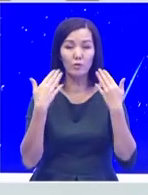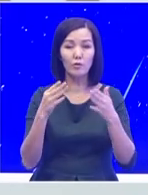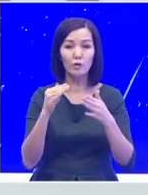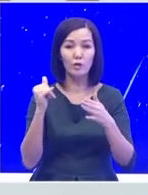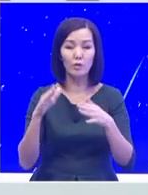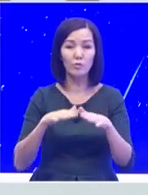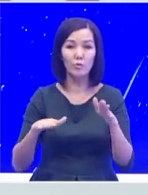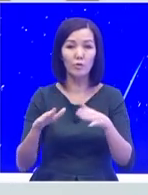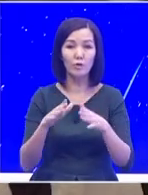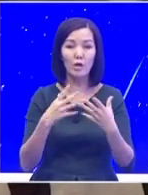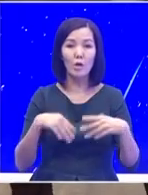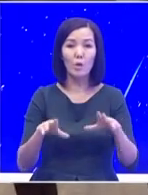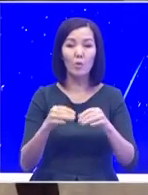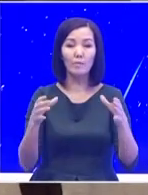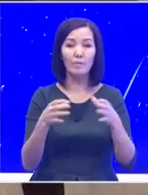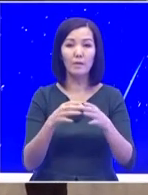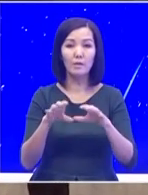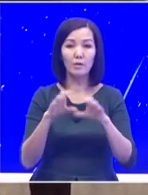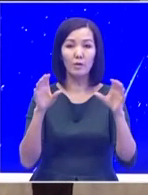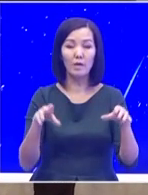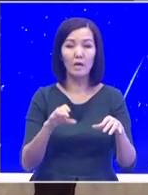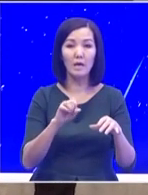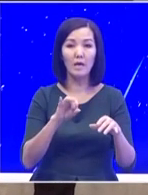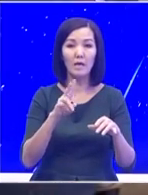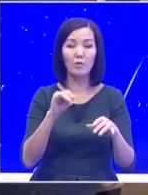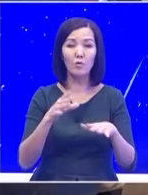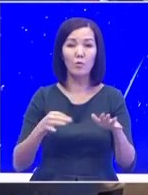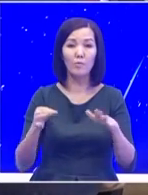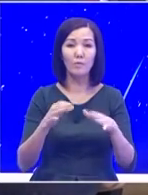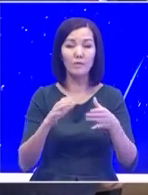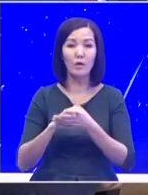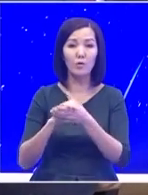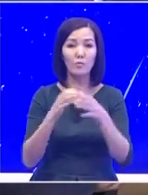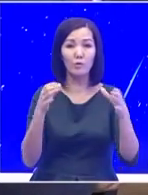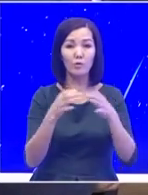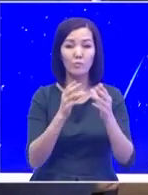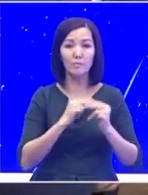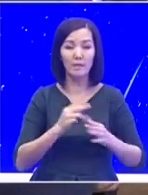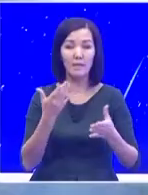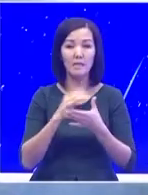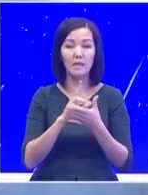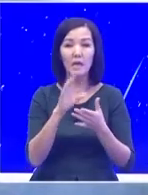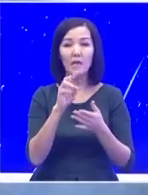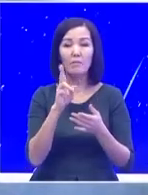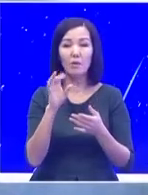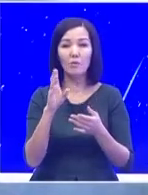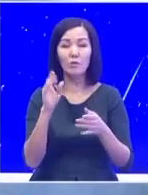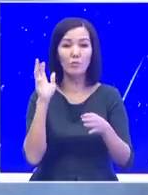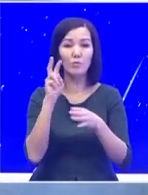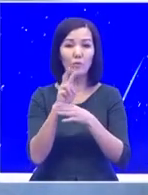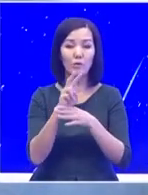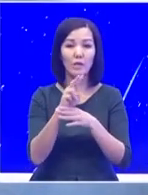өңіріне келген қоғамдық бірлестік төрайымы Айгүл Мұқашева облыстағы ұйым жұмысымен танысты. Кербұлақ Көксу ауданында болды.